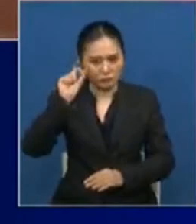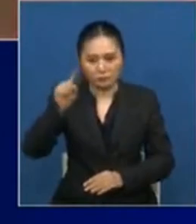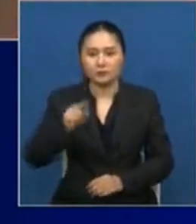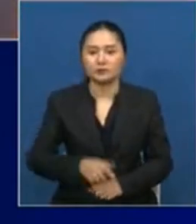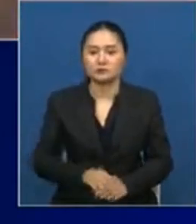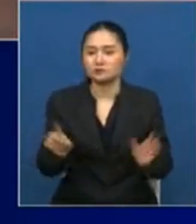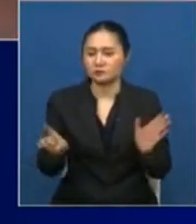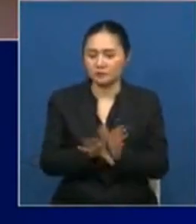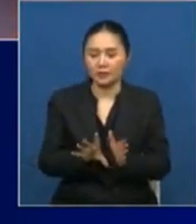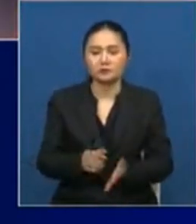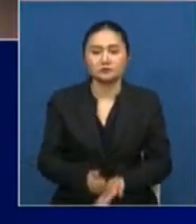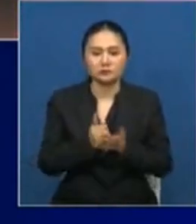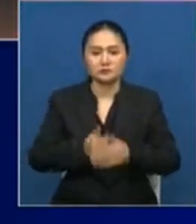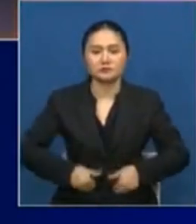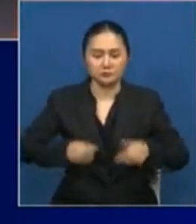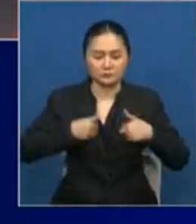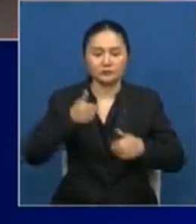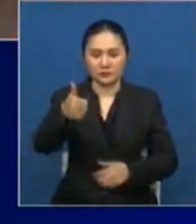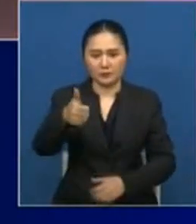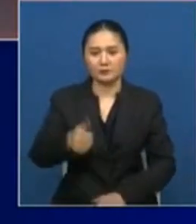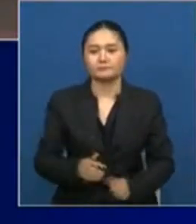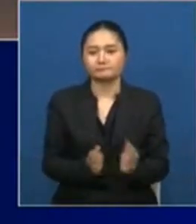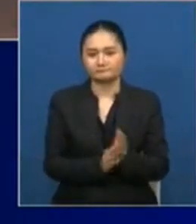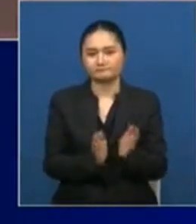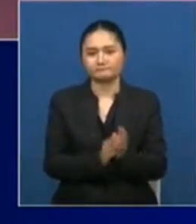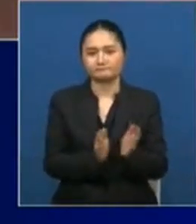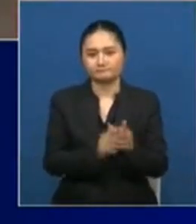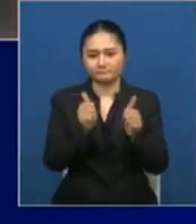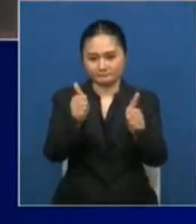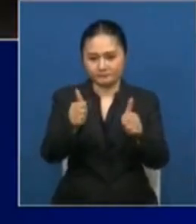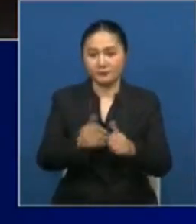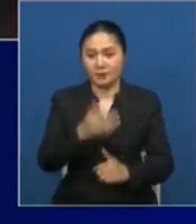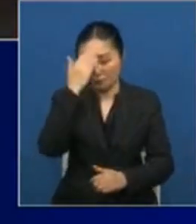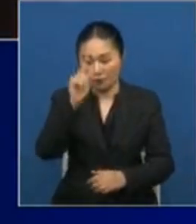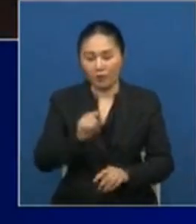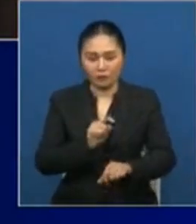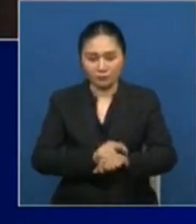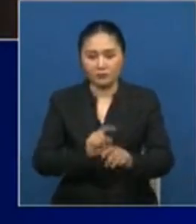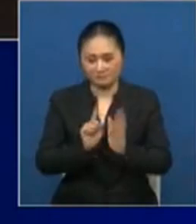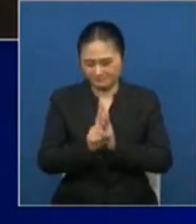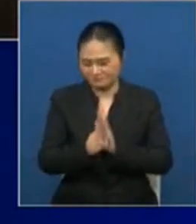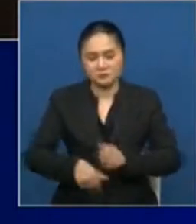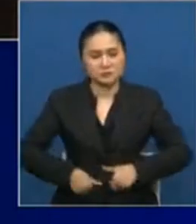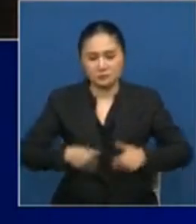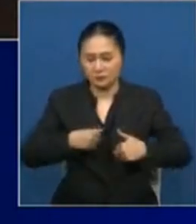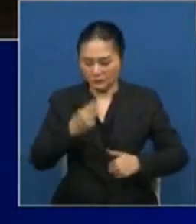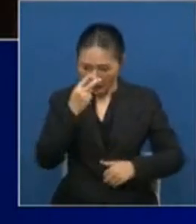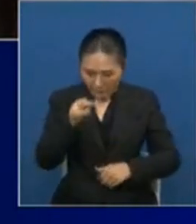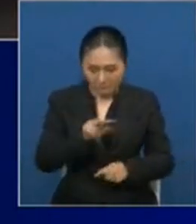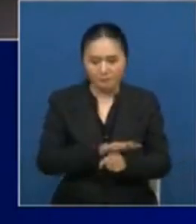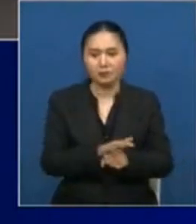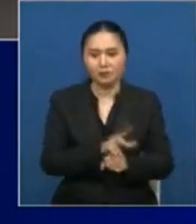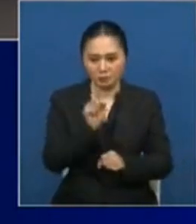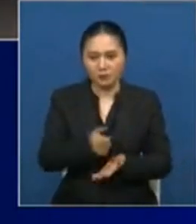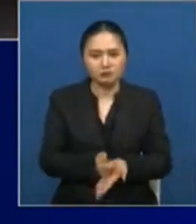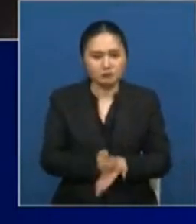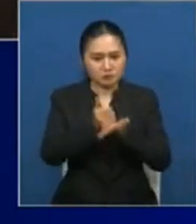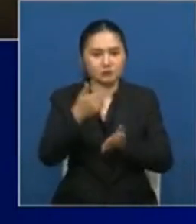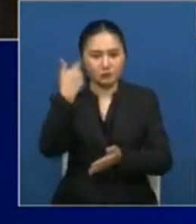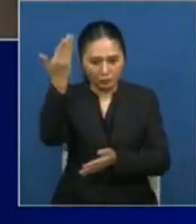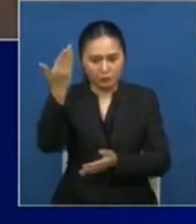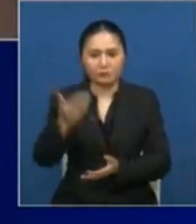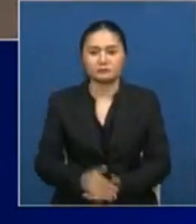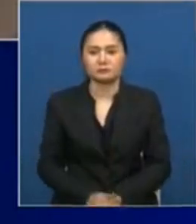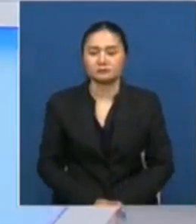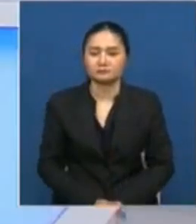และสุดท้ายกู้ชีวิตขึ้นมาได้นี่ชื่นชมจริงๆ เพราะว่าวินาทีเป็นวินาทีตายมันอยู่ตรงหน้านะคะก็ต้องช่วยเหลือเหตุการณ์ตรงหน้